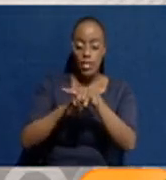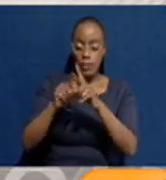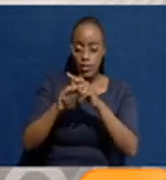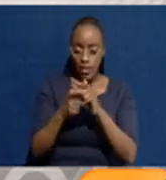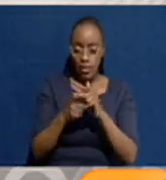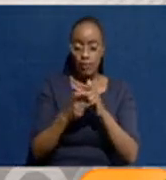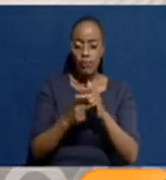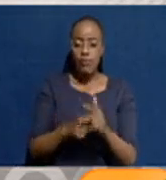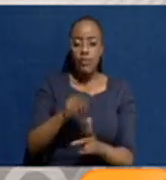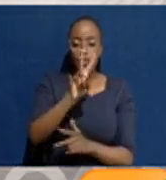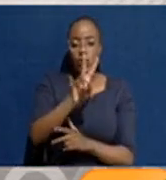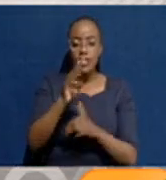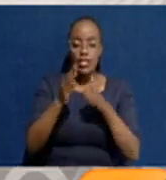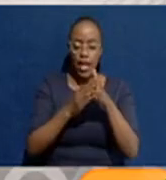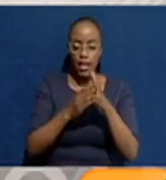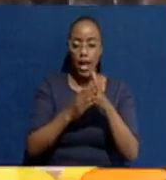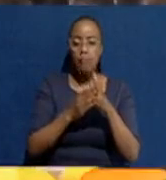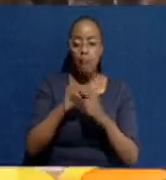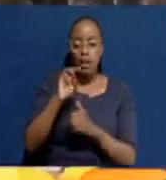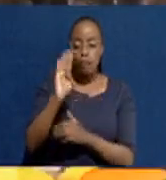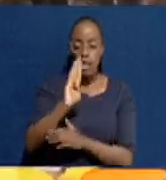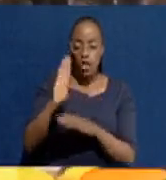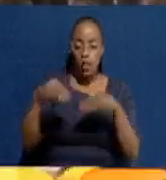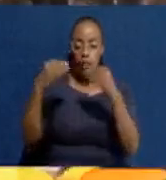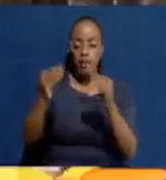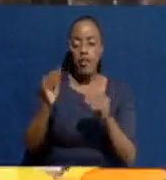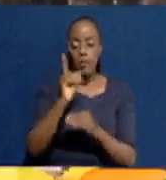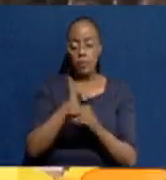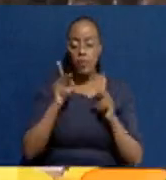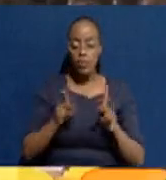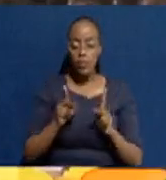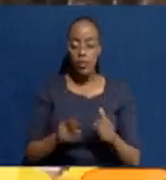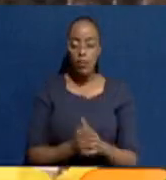shilingi bilioni 29 zimetolewa. Brenda Wanga, Runinga ya Citizen.